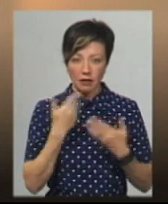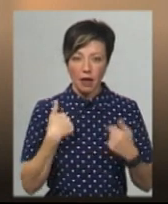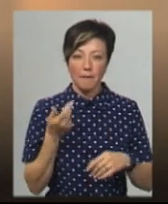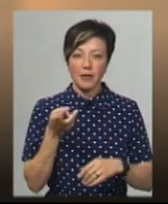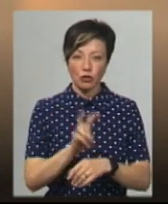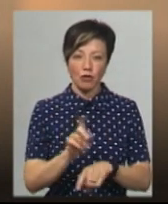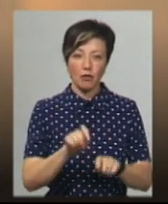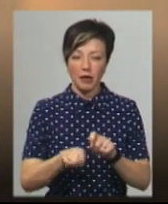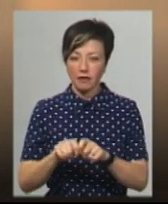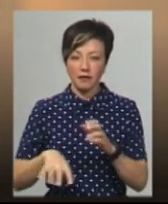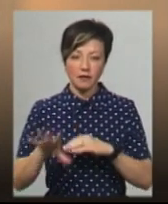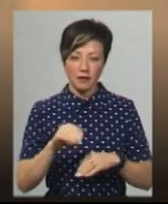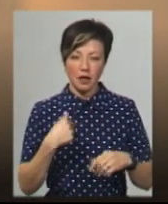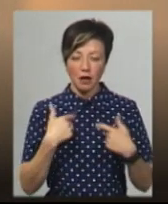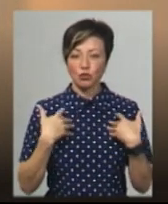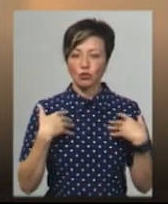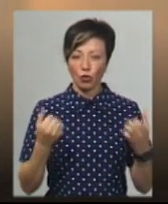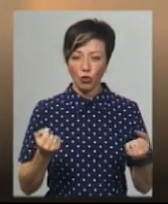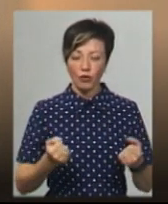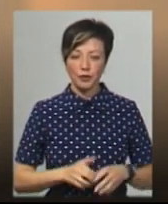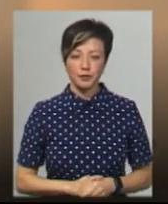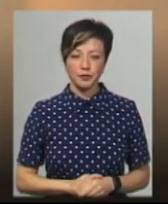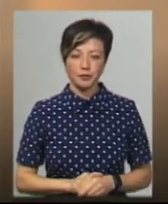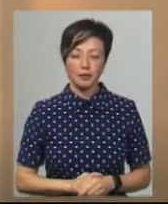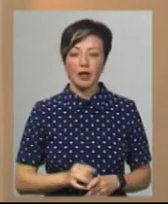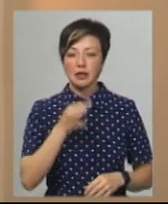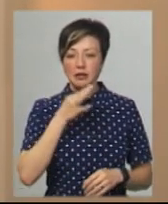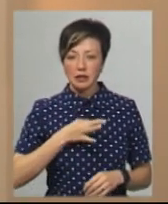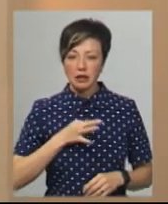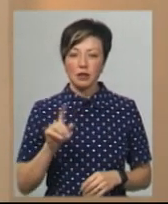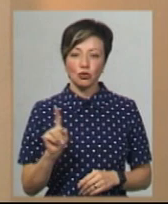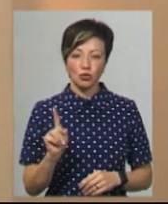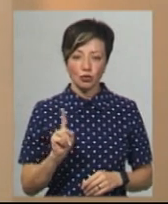перевірили, все, я виявився здоровим. І сказали, що,